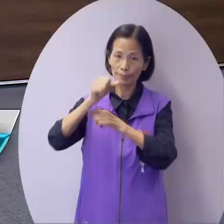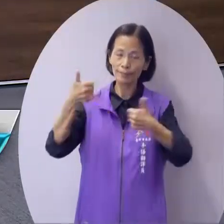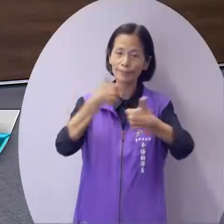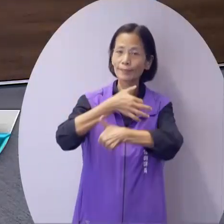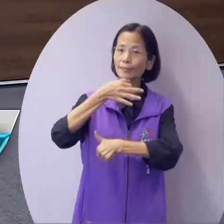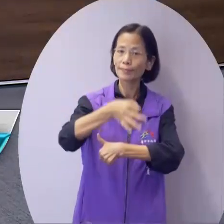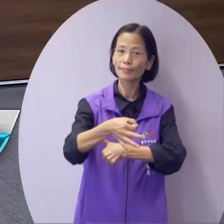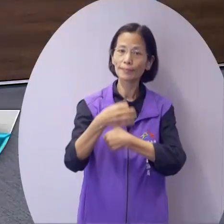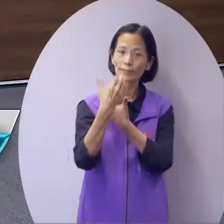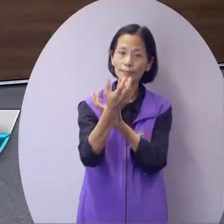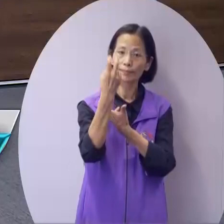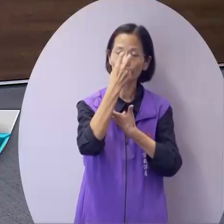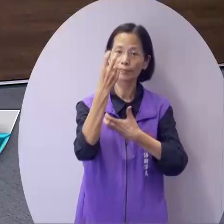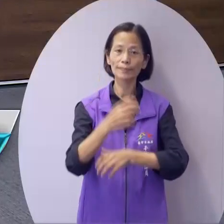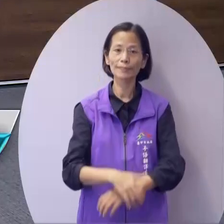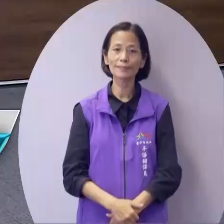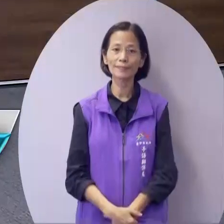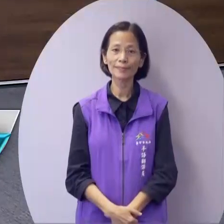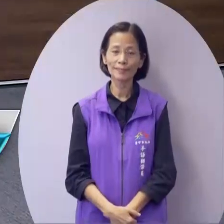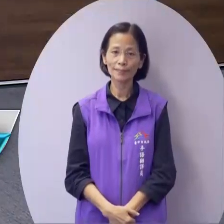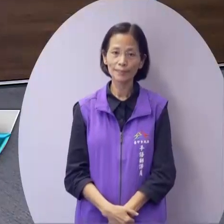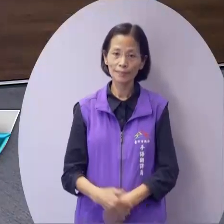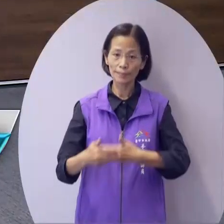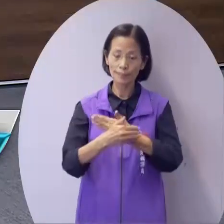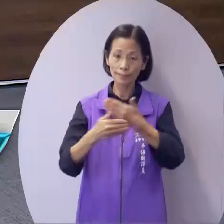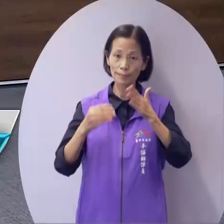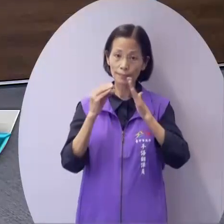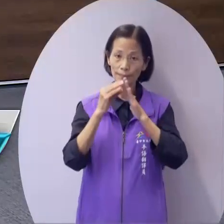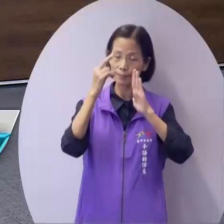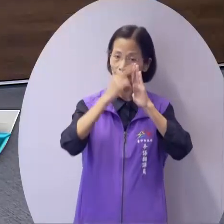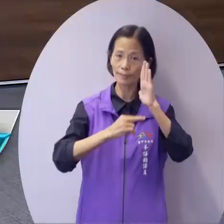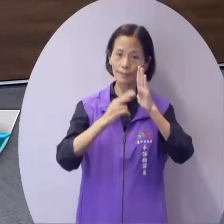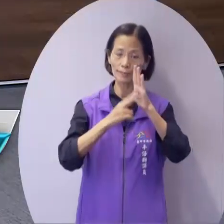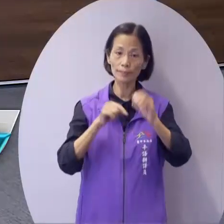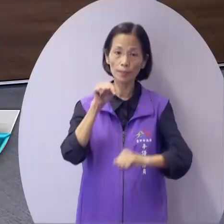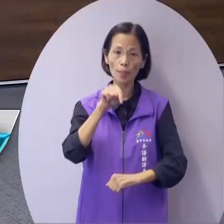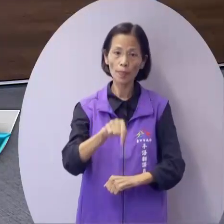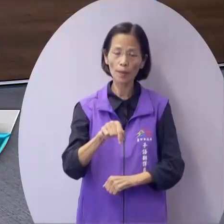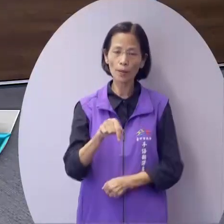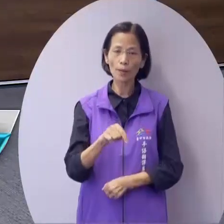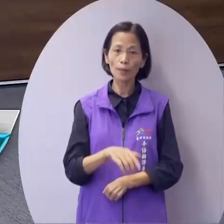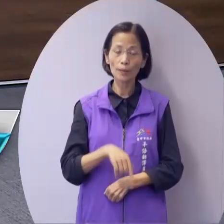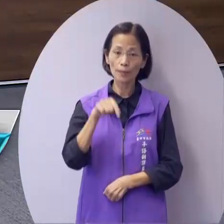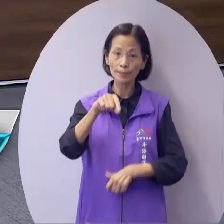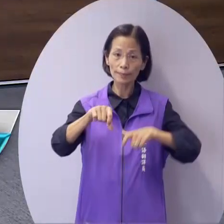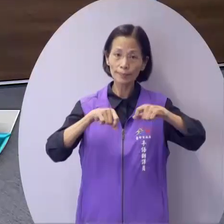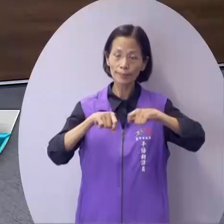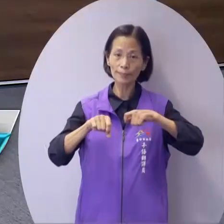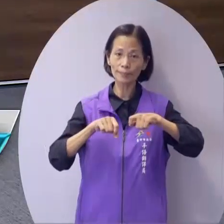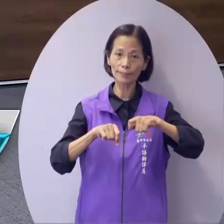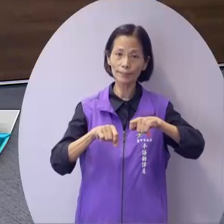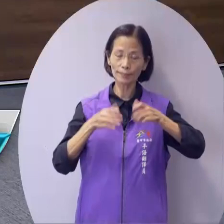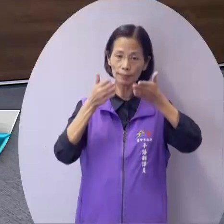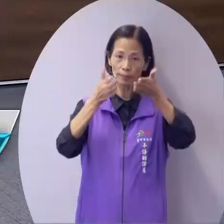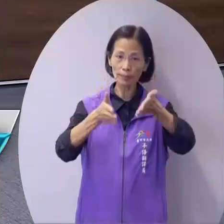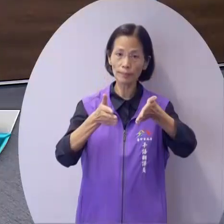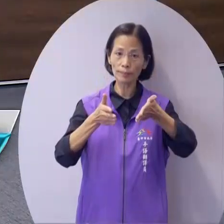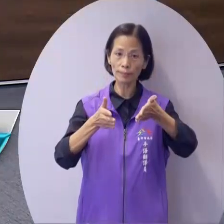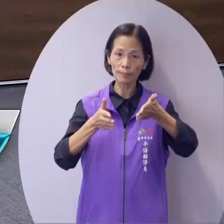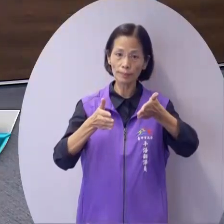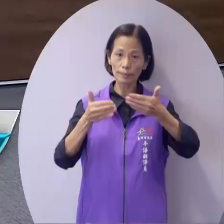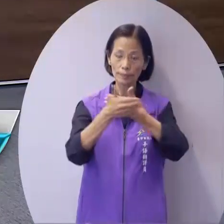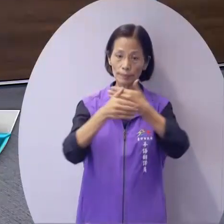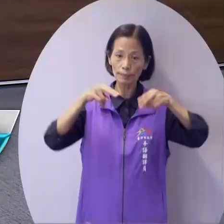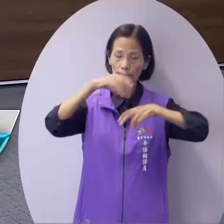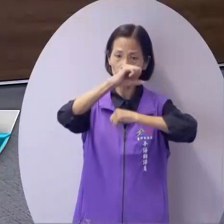办理先行垫付，敬请审议，请交通局说明。 交通局第三次报告，主要针对交通行